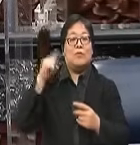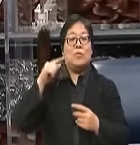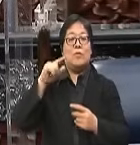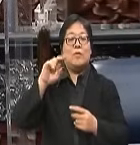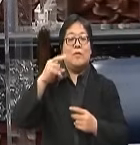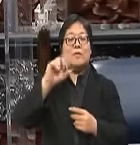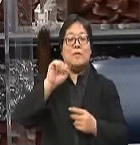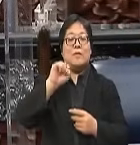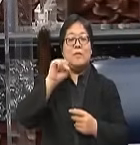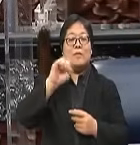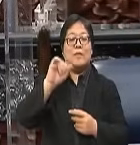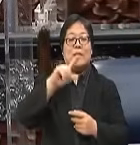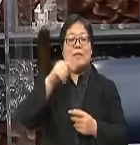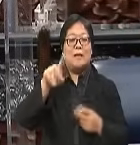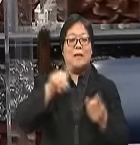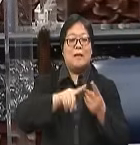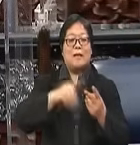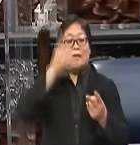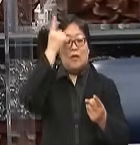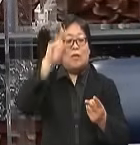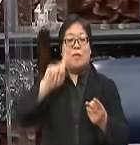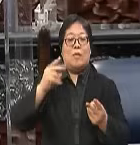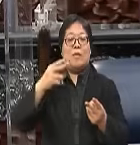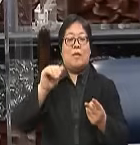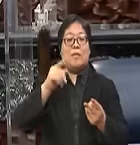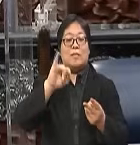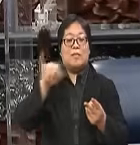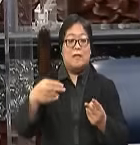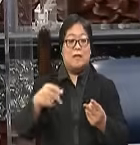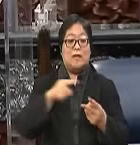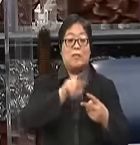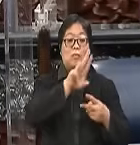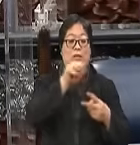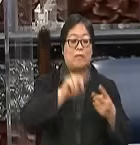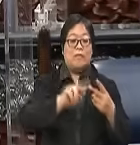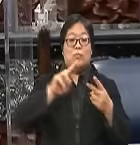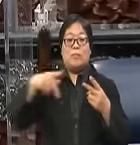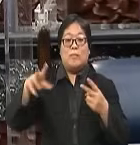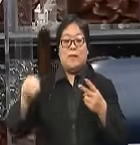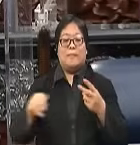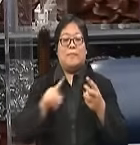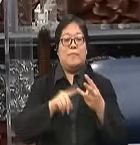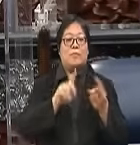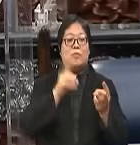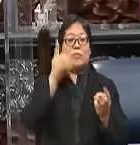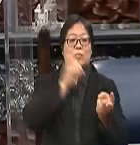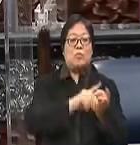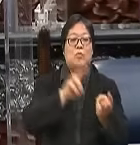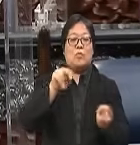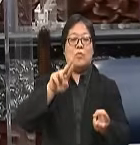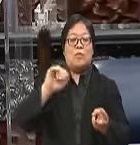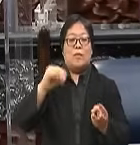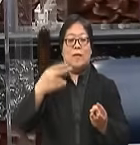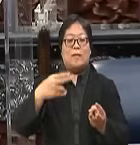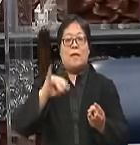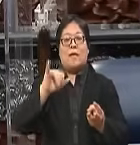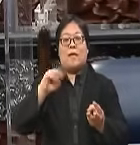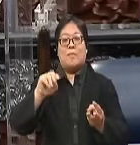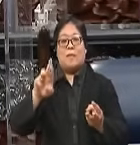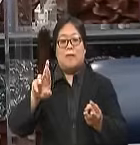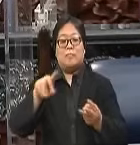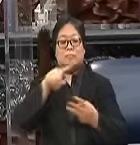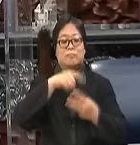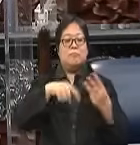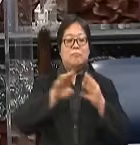wilayah tokachi jahe di BPM dokter norazah di imare yang